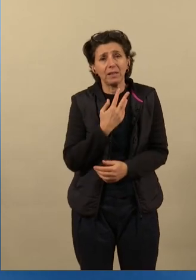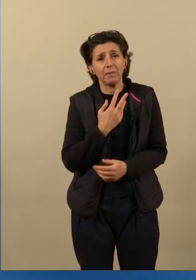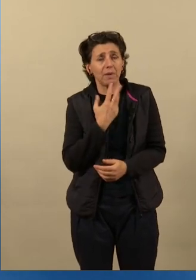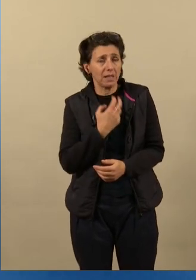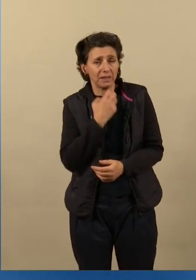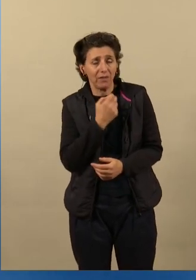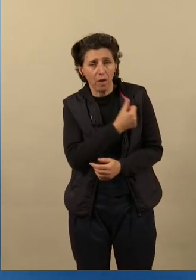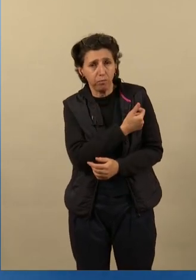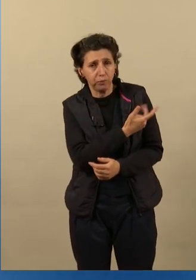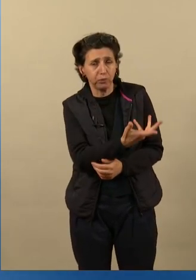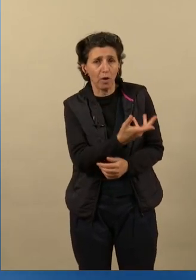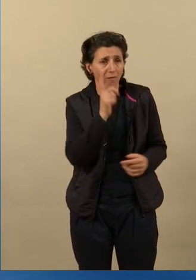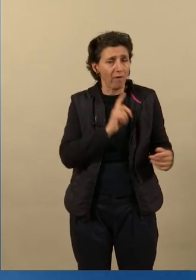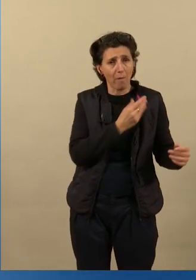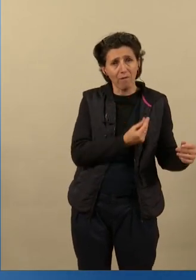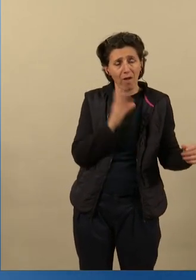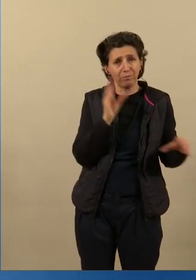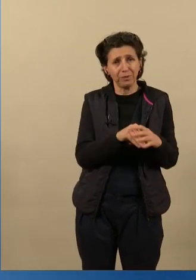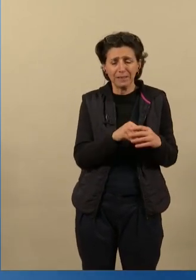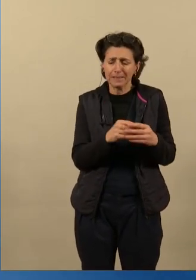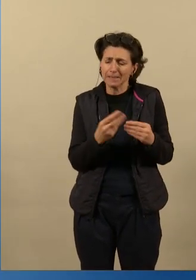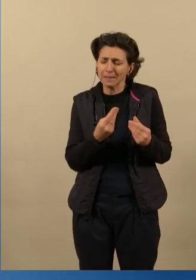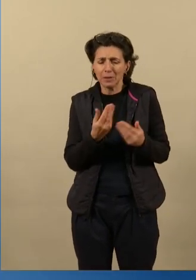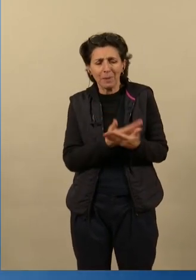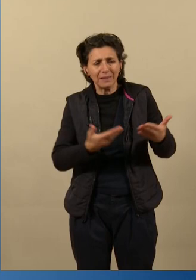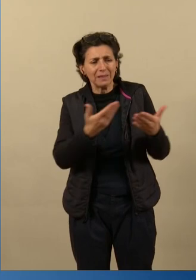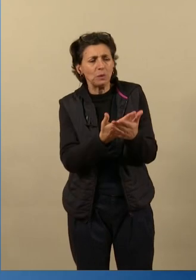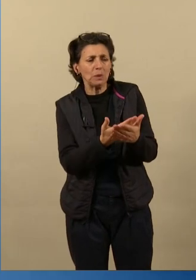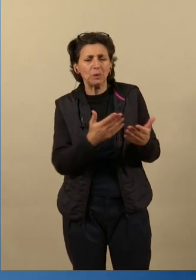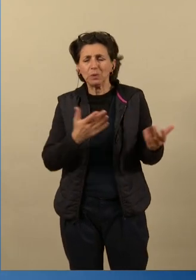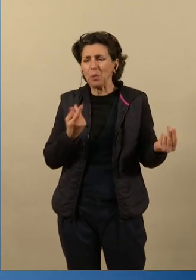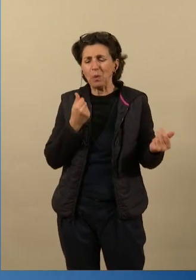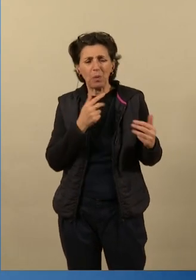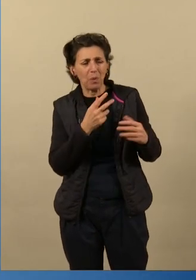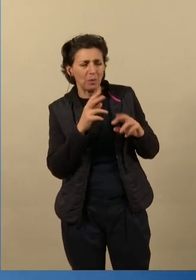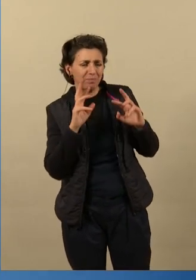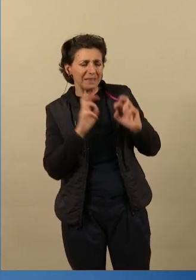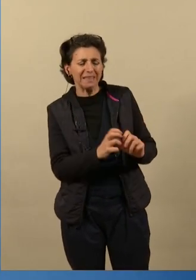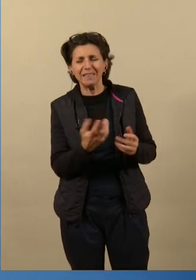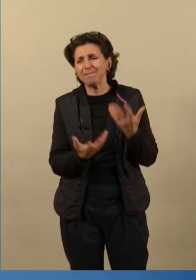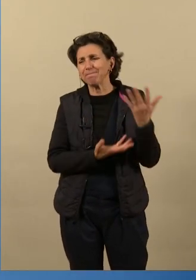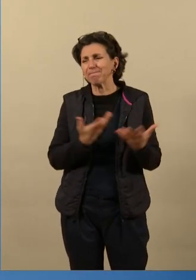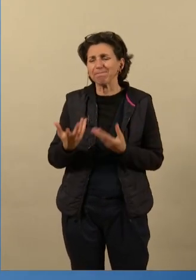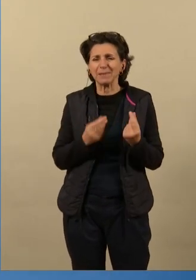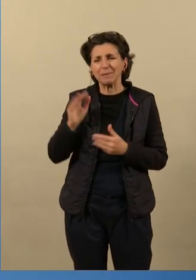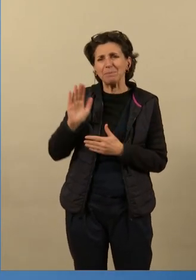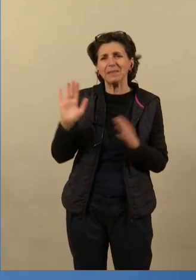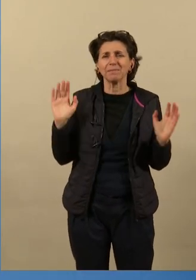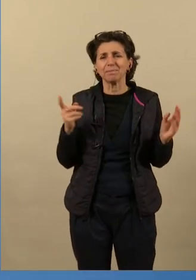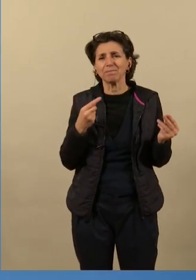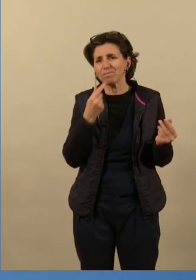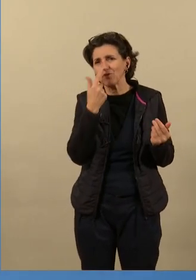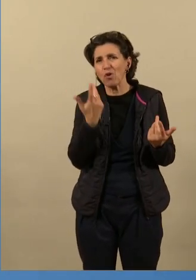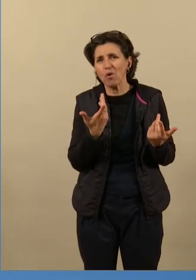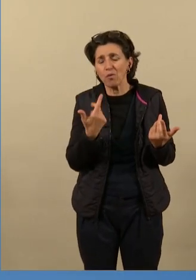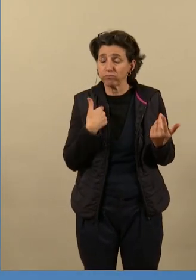est une façon particulière d'analyser ce ce drame et ses morts moi je voudrais rappeler ici puisqu'il a été souvent question de de